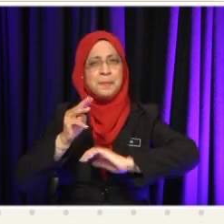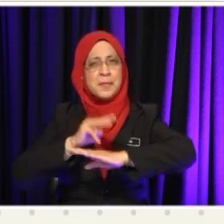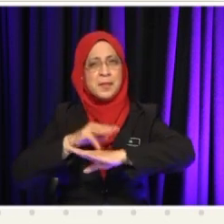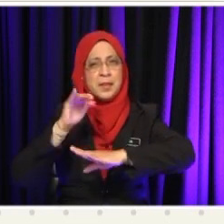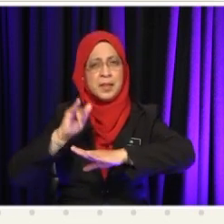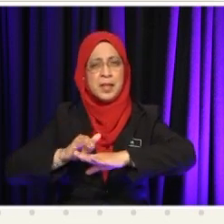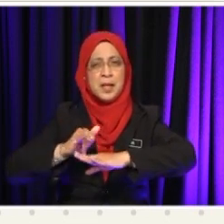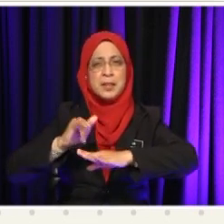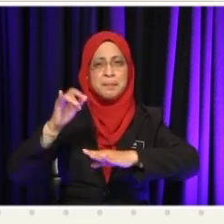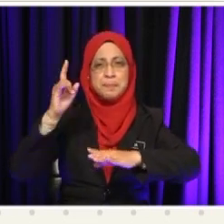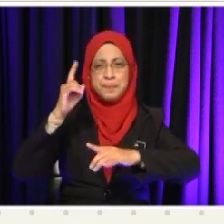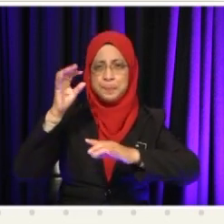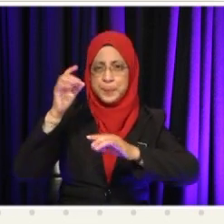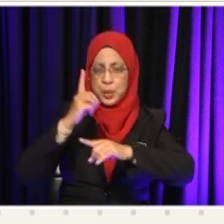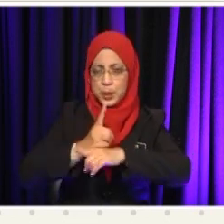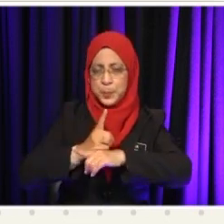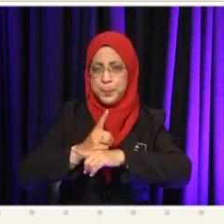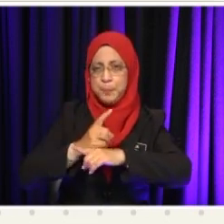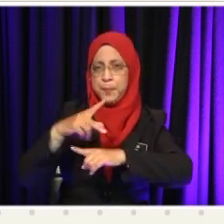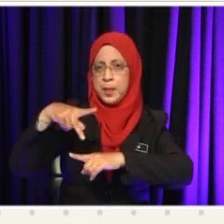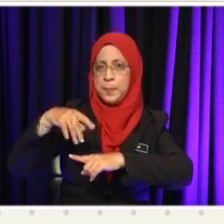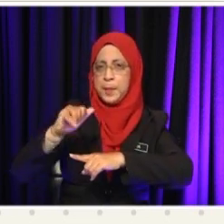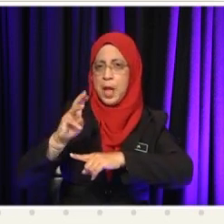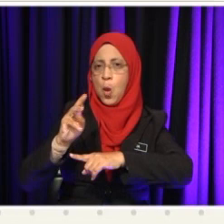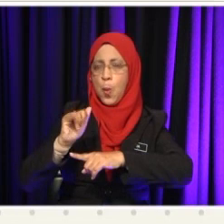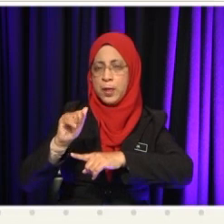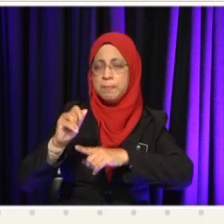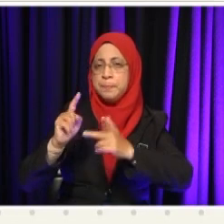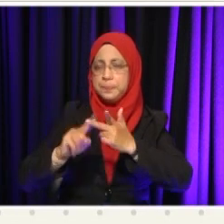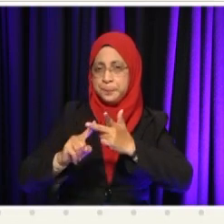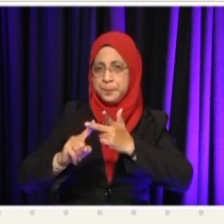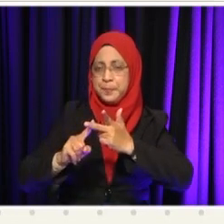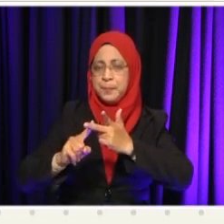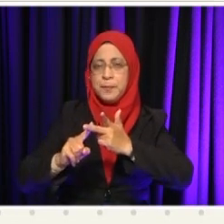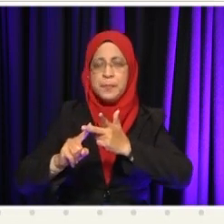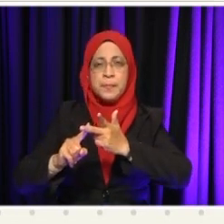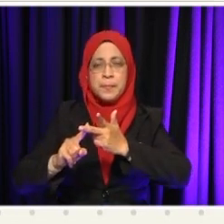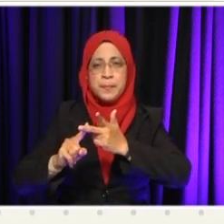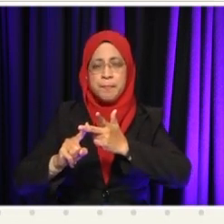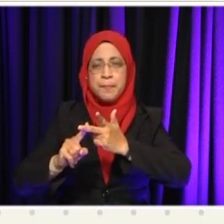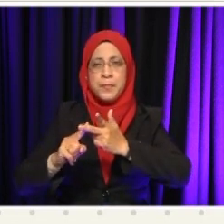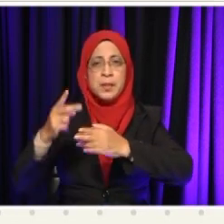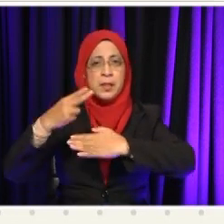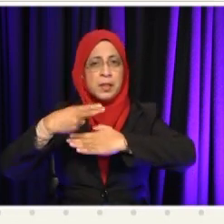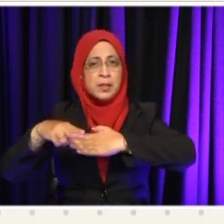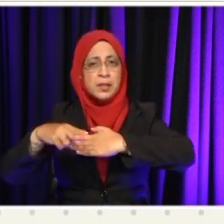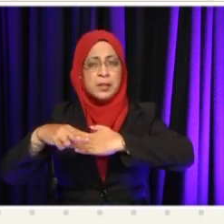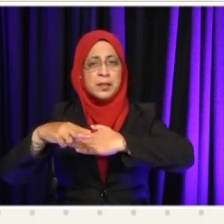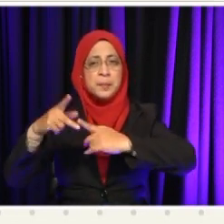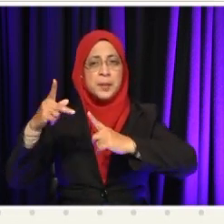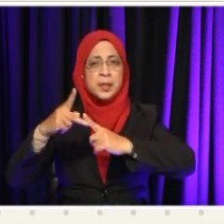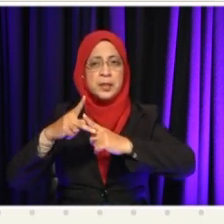piawai ataupun tepat ya betul poin yang kedua poin yang ketiga kita sebut kemudian dihantar kepada pengguna